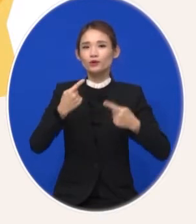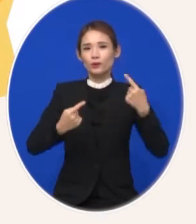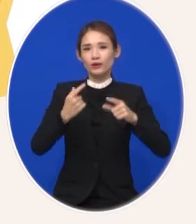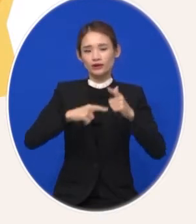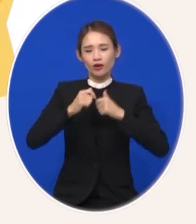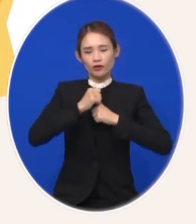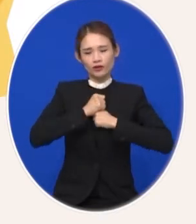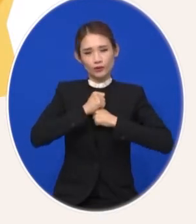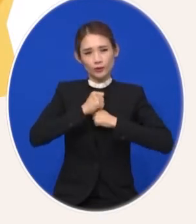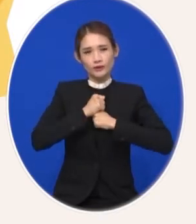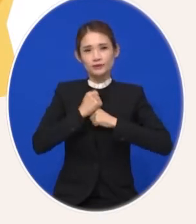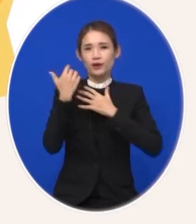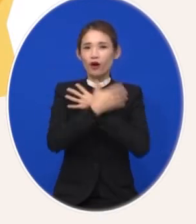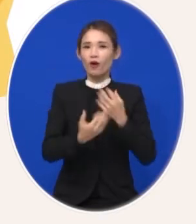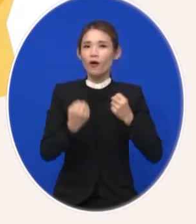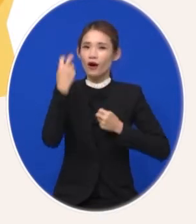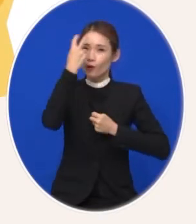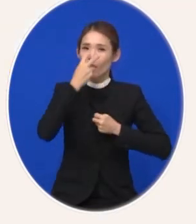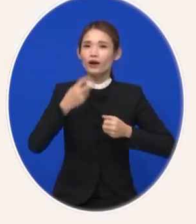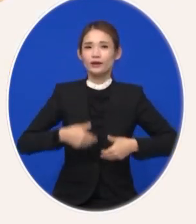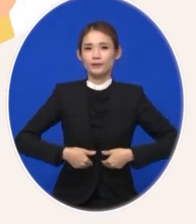신중한 건강관리가 필요합니다.